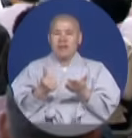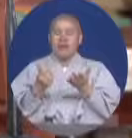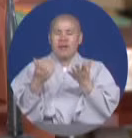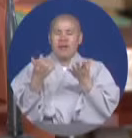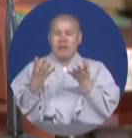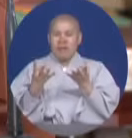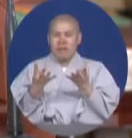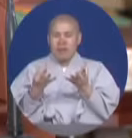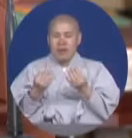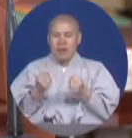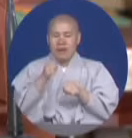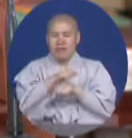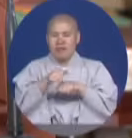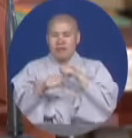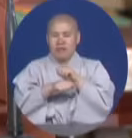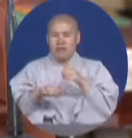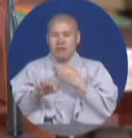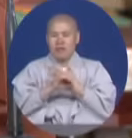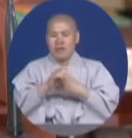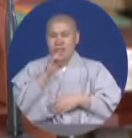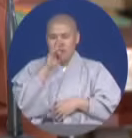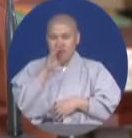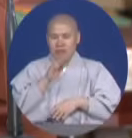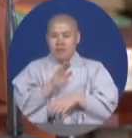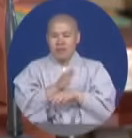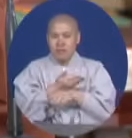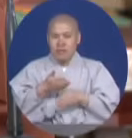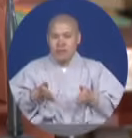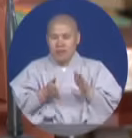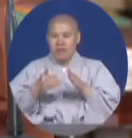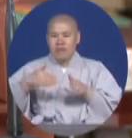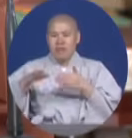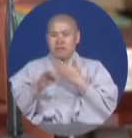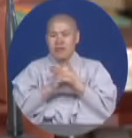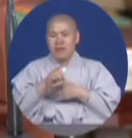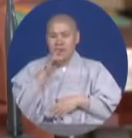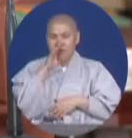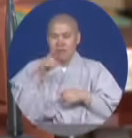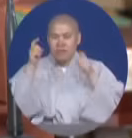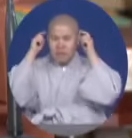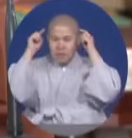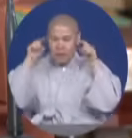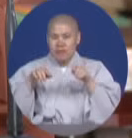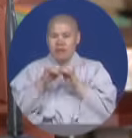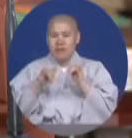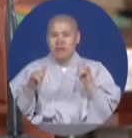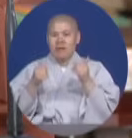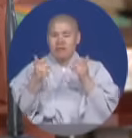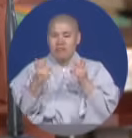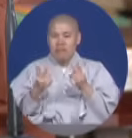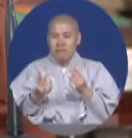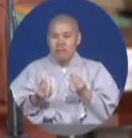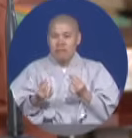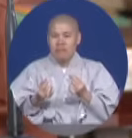죽어서 엉뚱한 길로 빠지는 건 정말 이게 못할 짓이고 어리석은 짓이거든요.